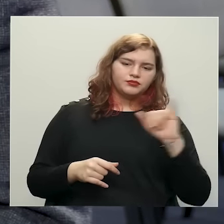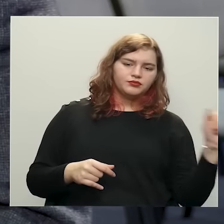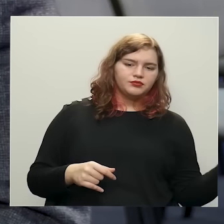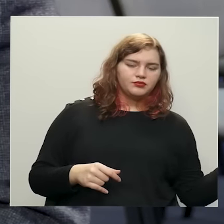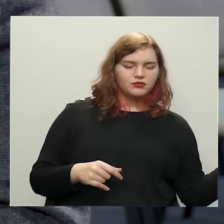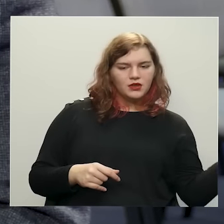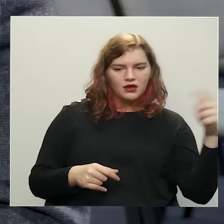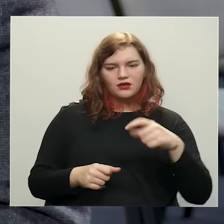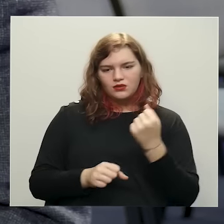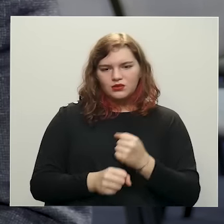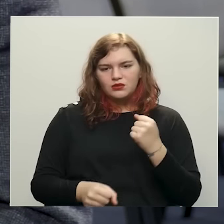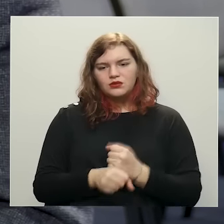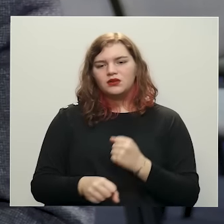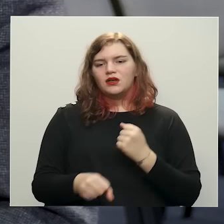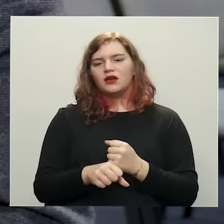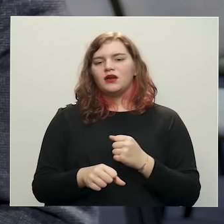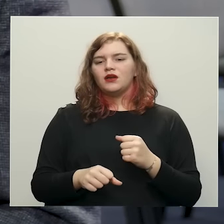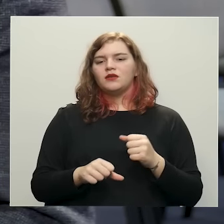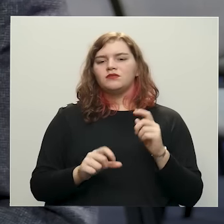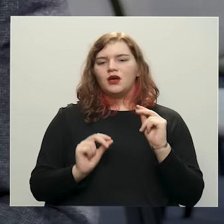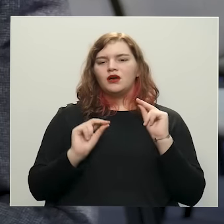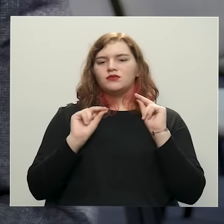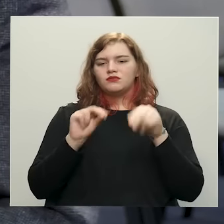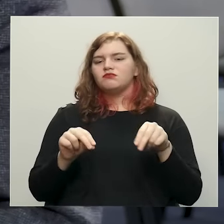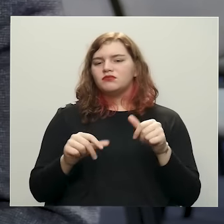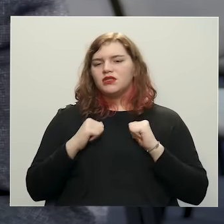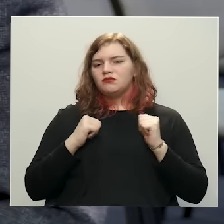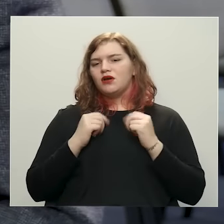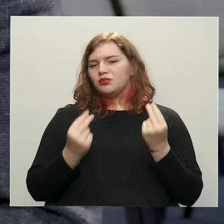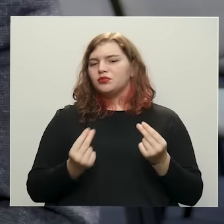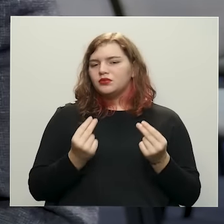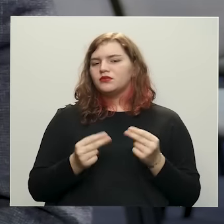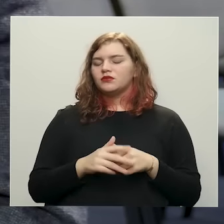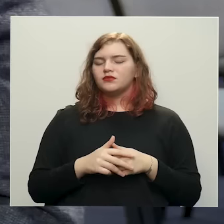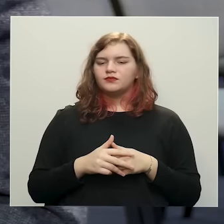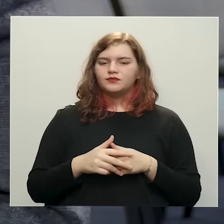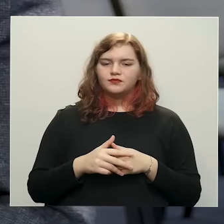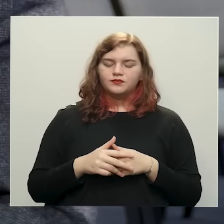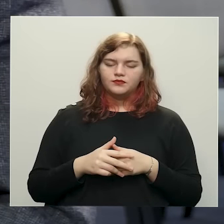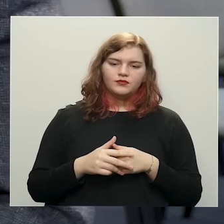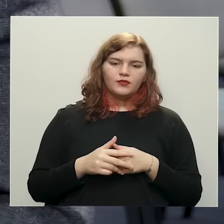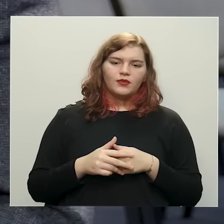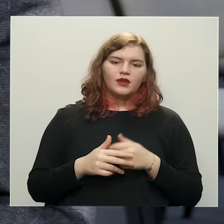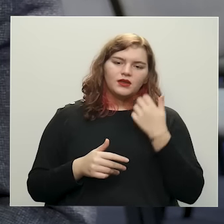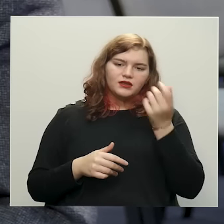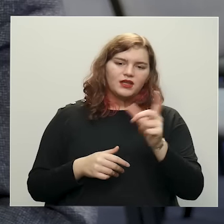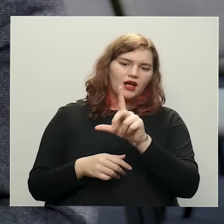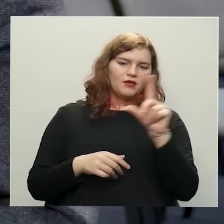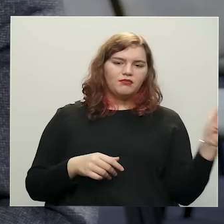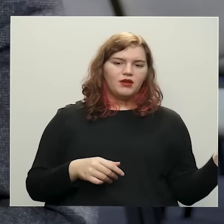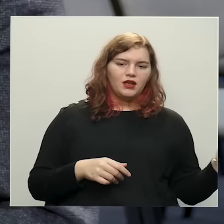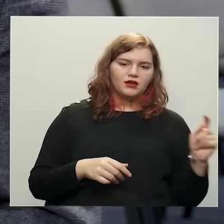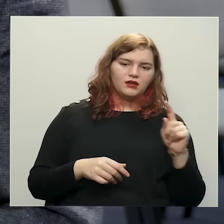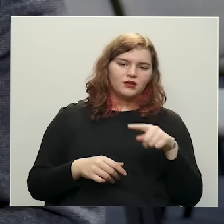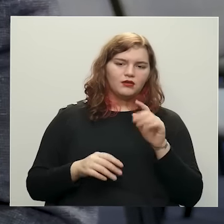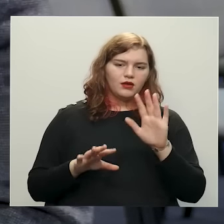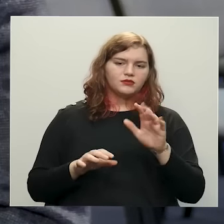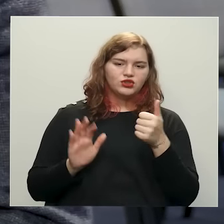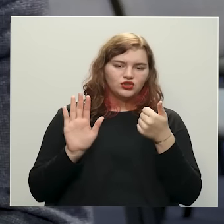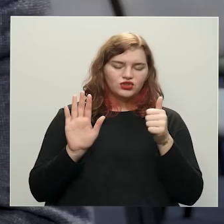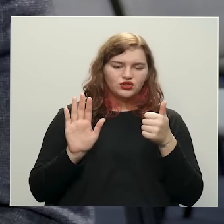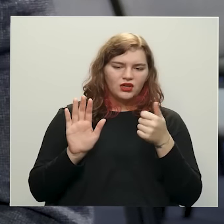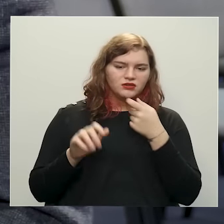și băgam și lucram și au ajuns o tabără la un nivel destul de bun în momentul când am plecat-o de acolo, că eu am stat